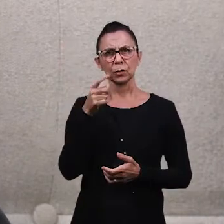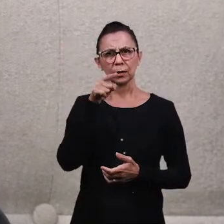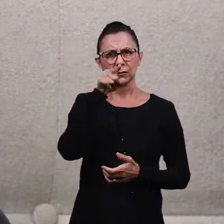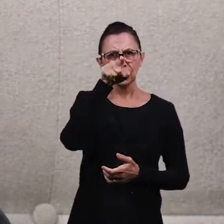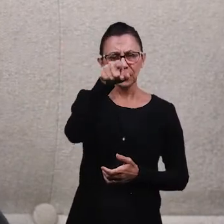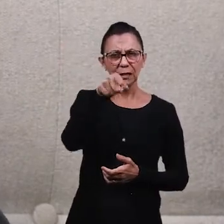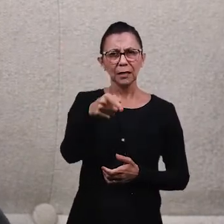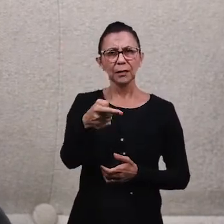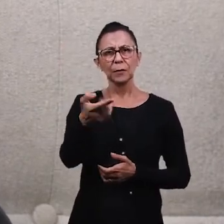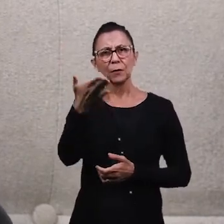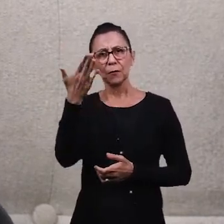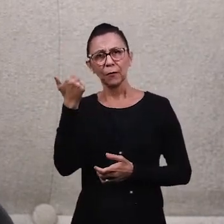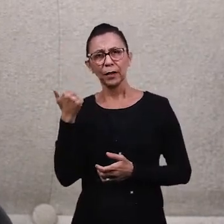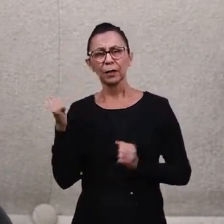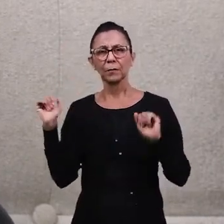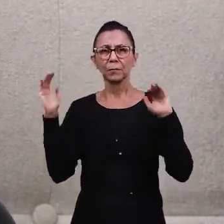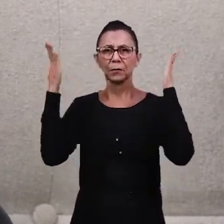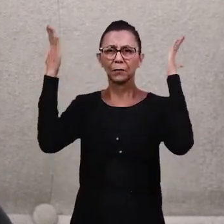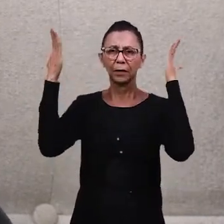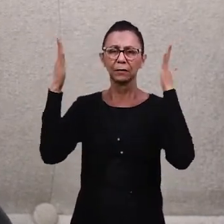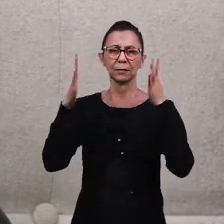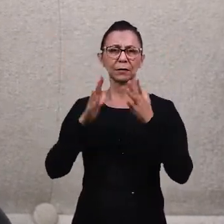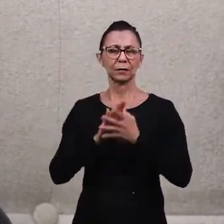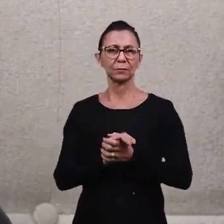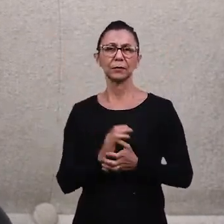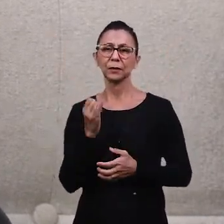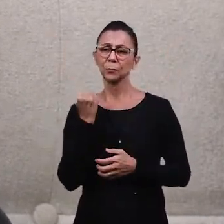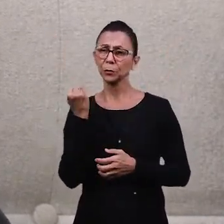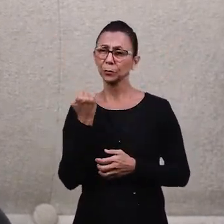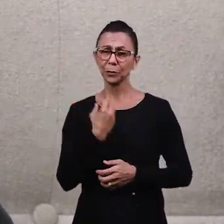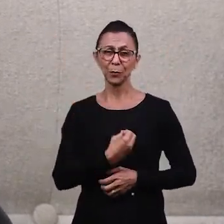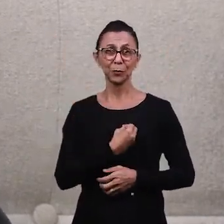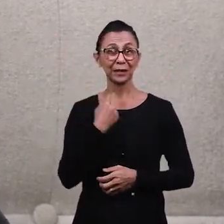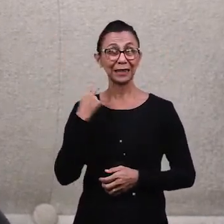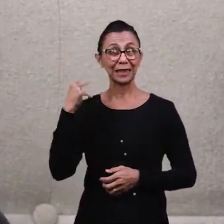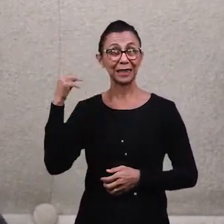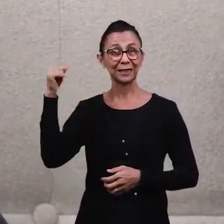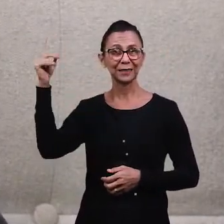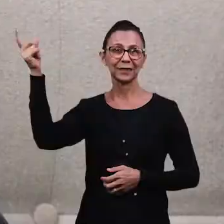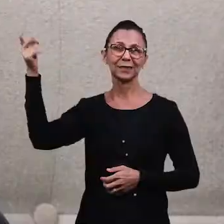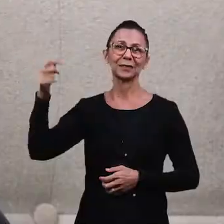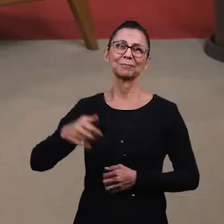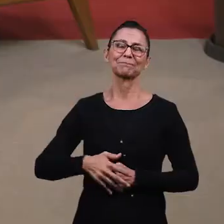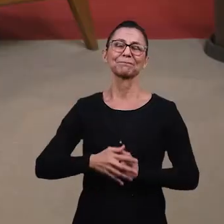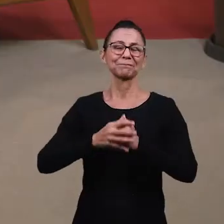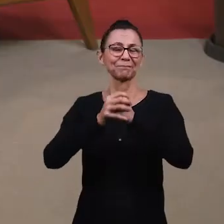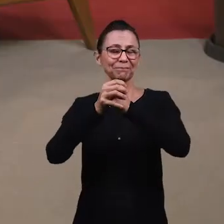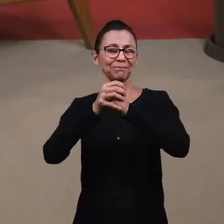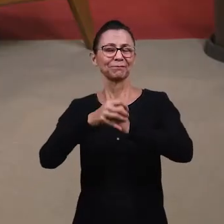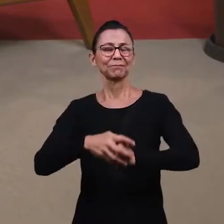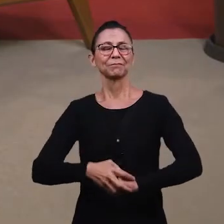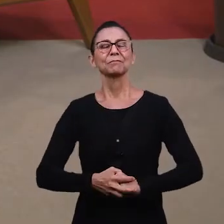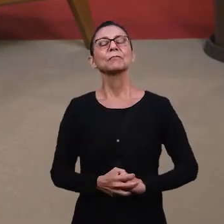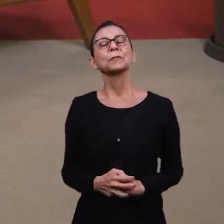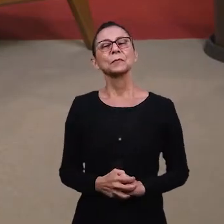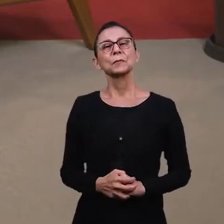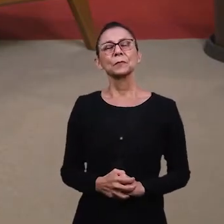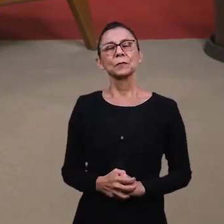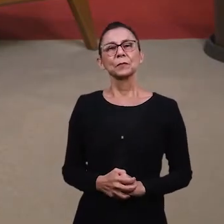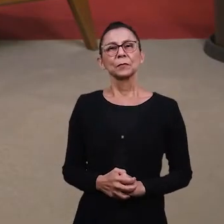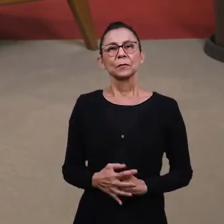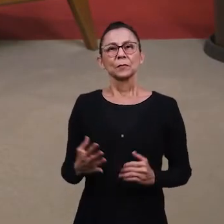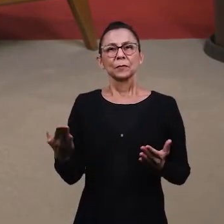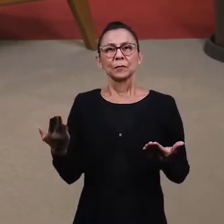cela. Méditez sur cela. Car il est important, nous sommes en train de vivre. Mais, très